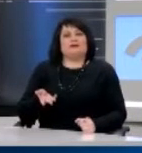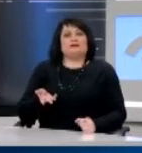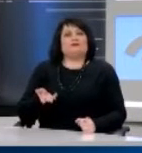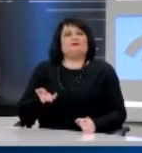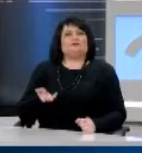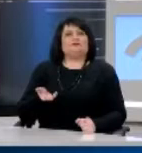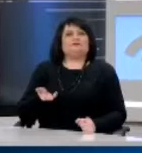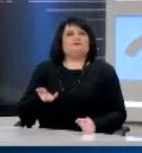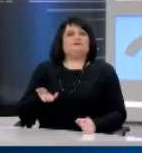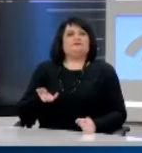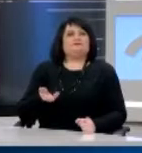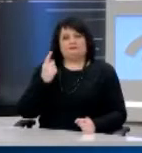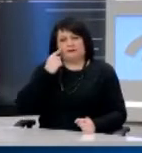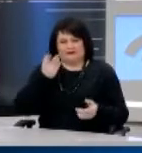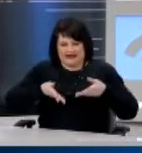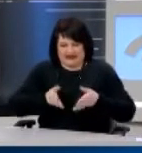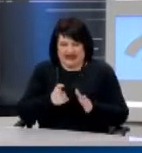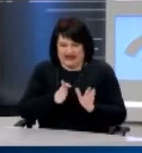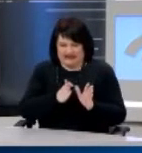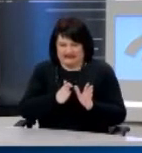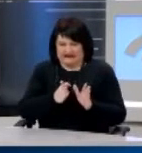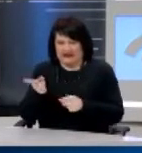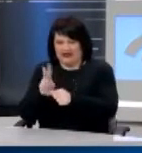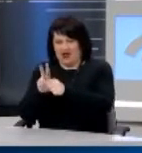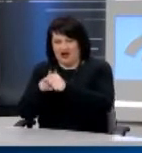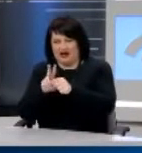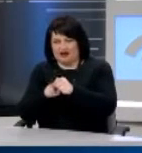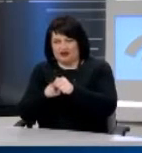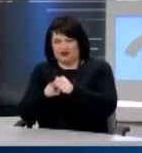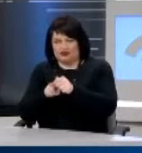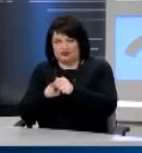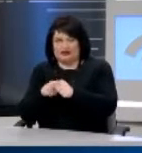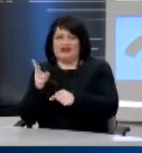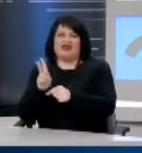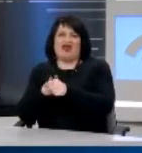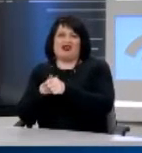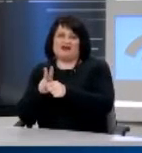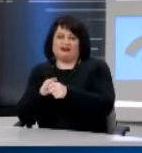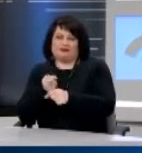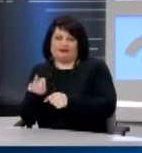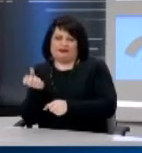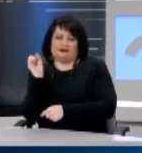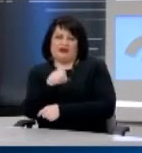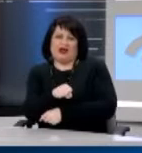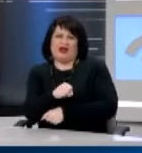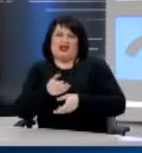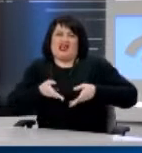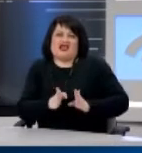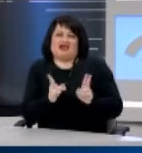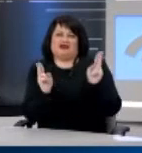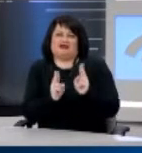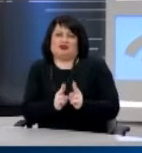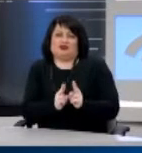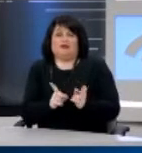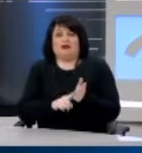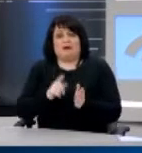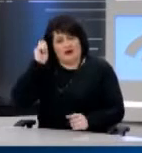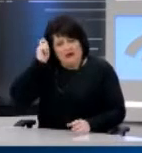η αναλογία γεννήσεων προς θανάτους ολοένα και πιο αρνητική, θα πρέπει να